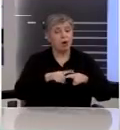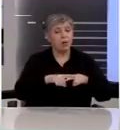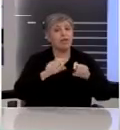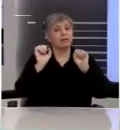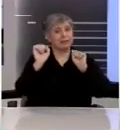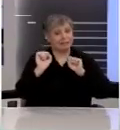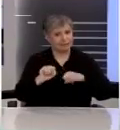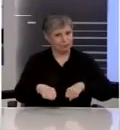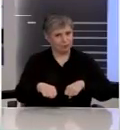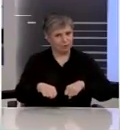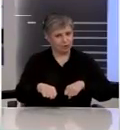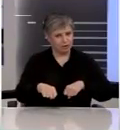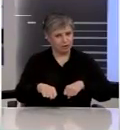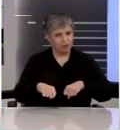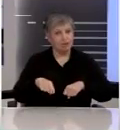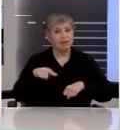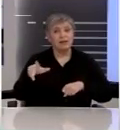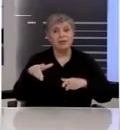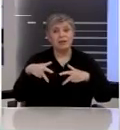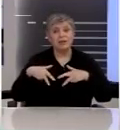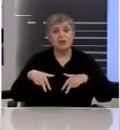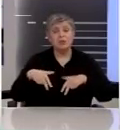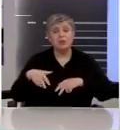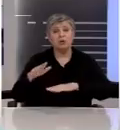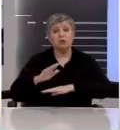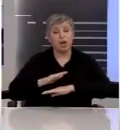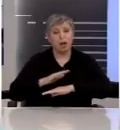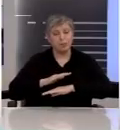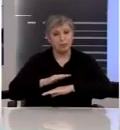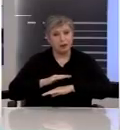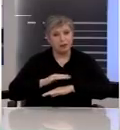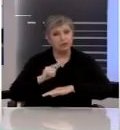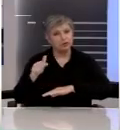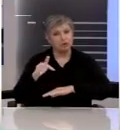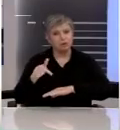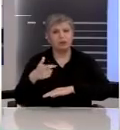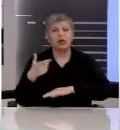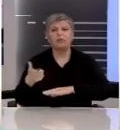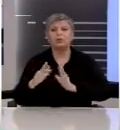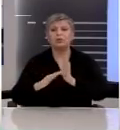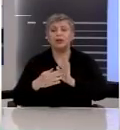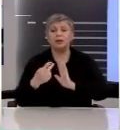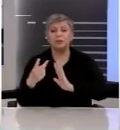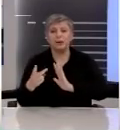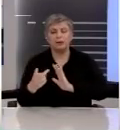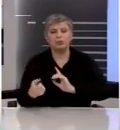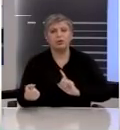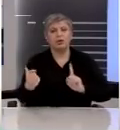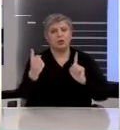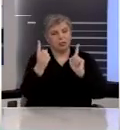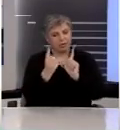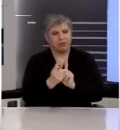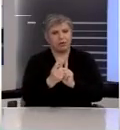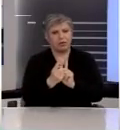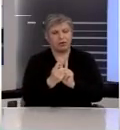ο σύνδεσμος αυτός του Υπουργού Άμυνας προτίθεται άμεσα να μεταβεί στην Αθήνα για κατηδίαν διαβούλευση,